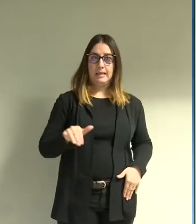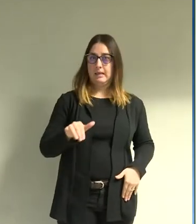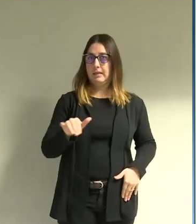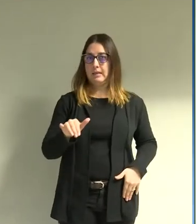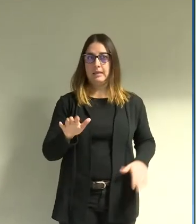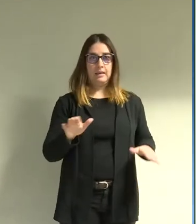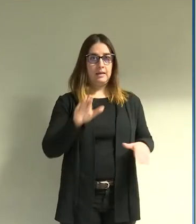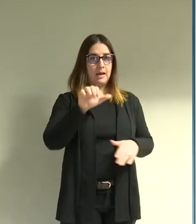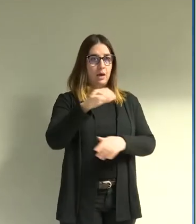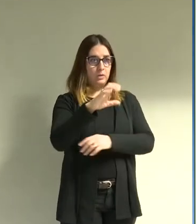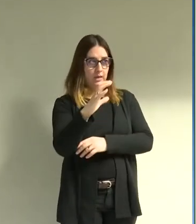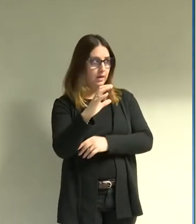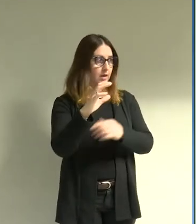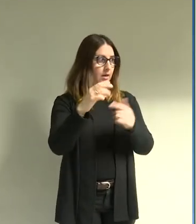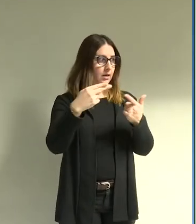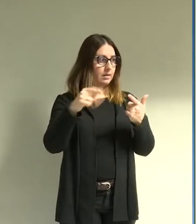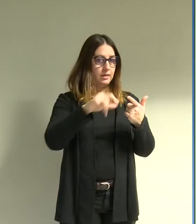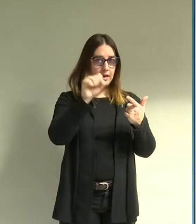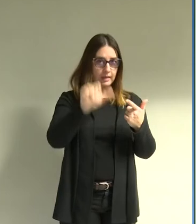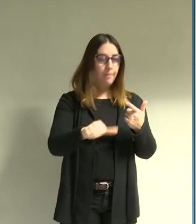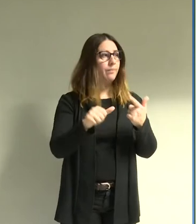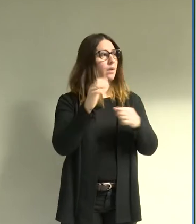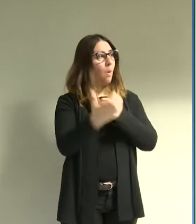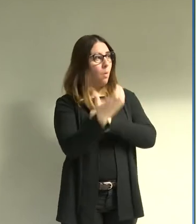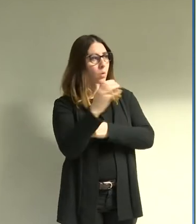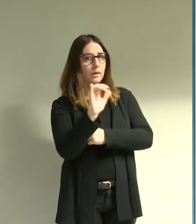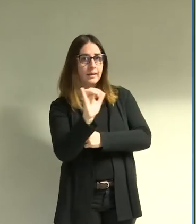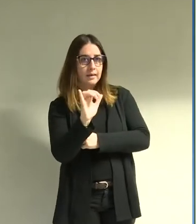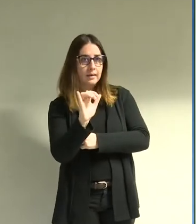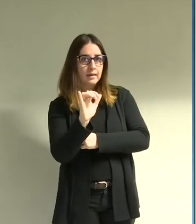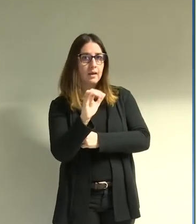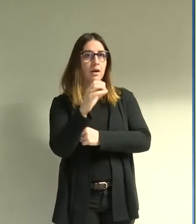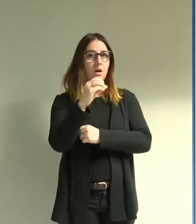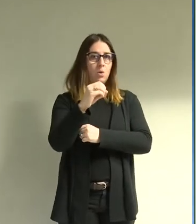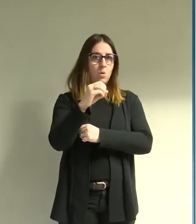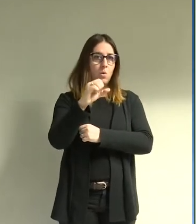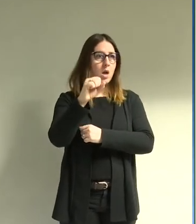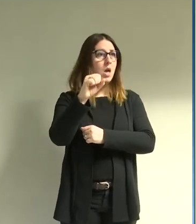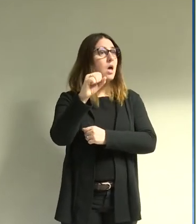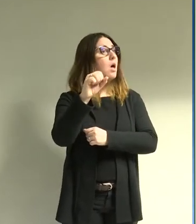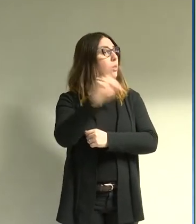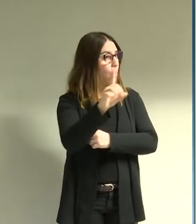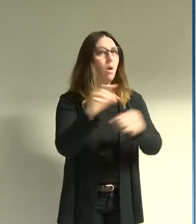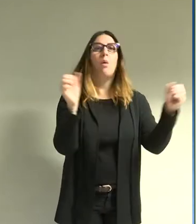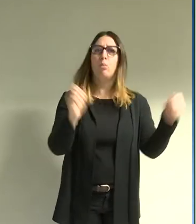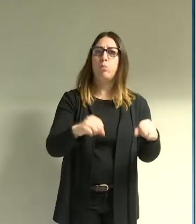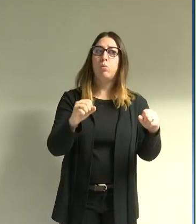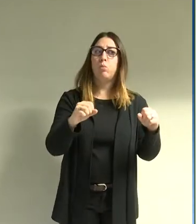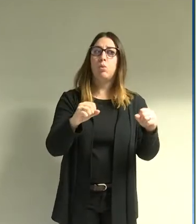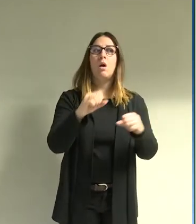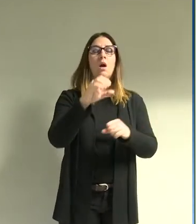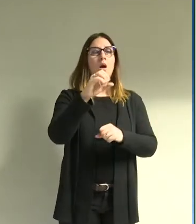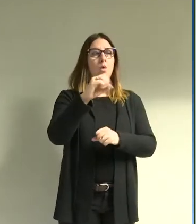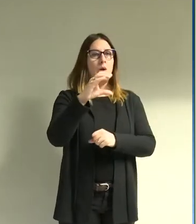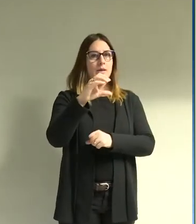c'est nasa qui votent contre au nom qui votent pour donc on essaie